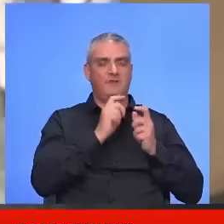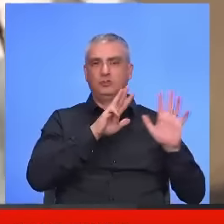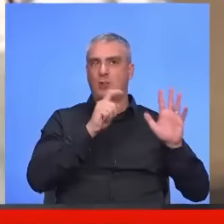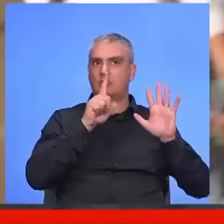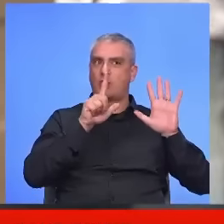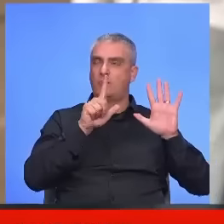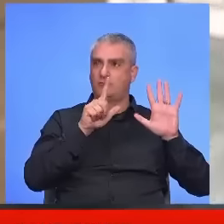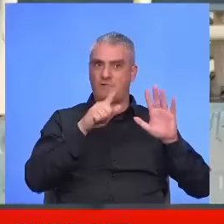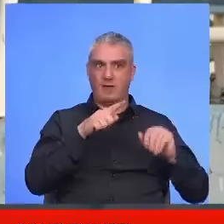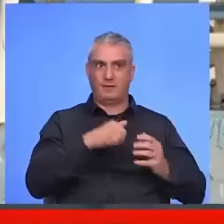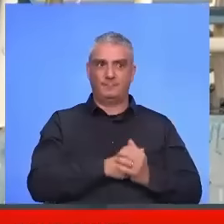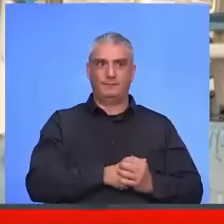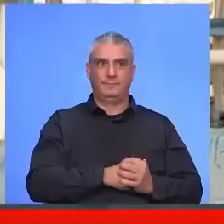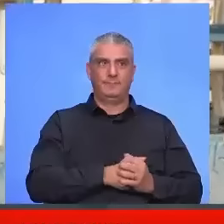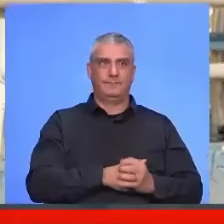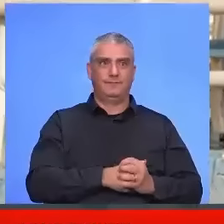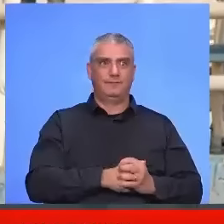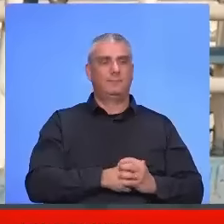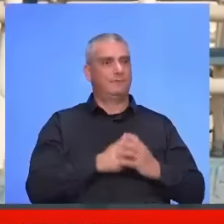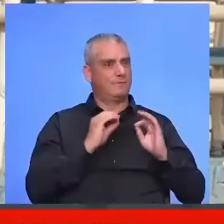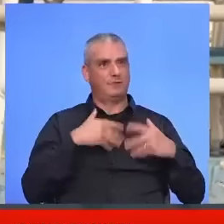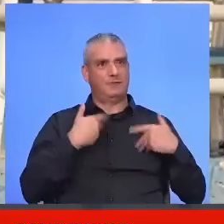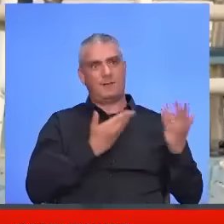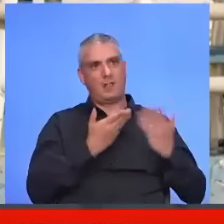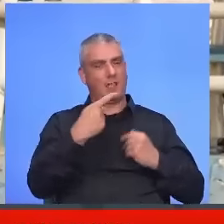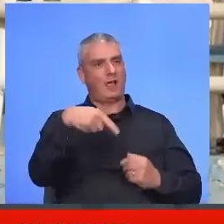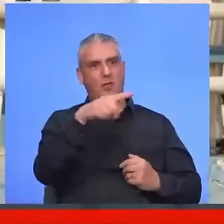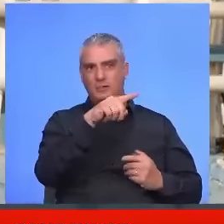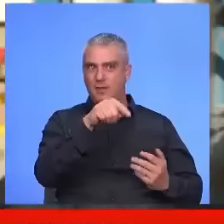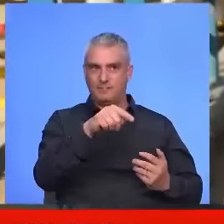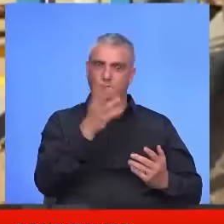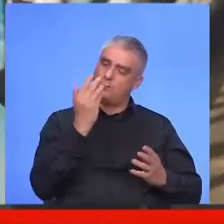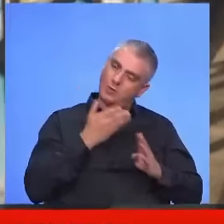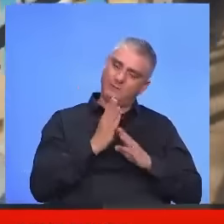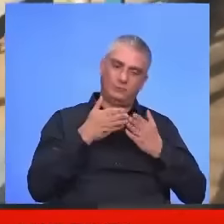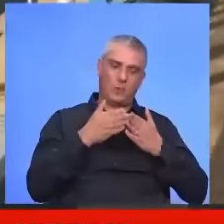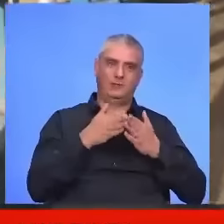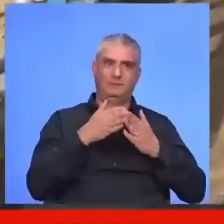של ה-907, ואני ממש שמח כאן לארח אתכם. בואו, כנסו לספינה.